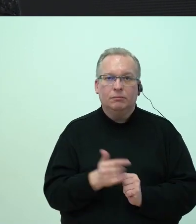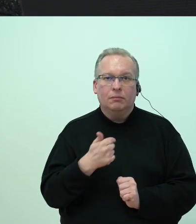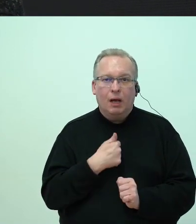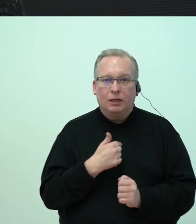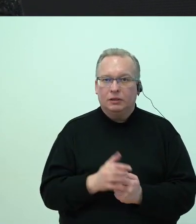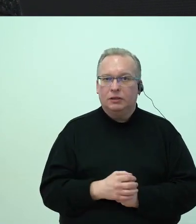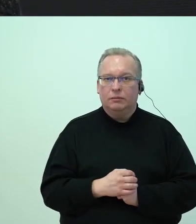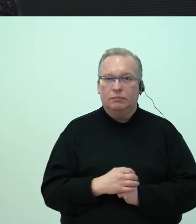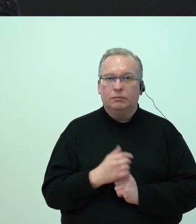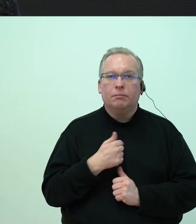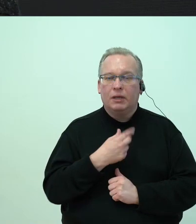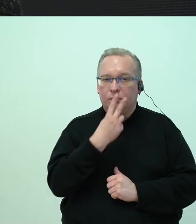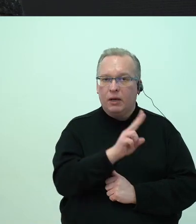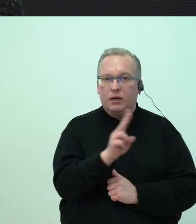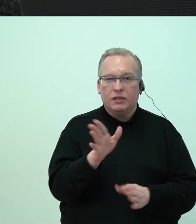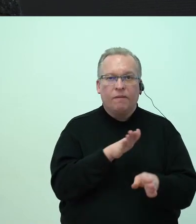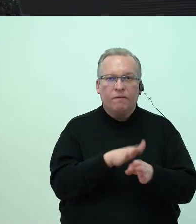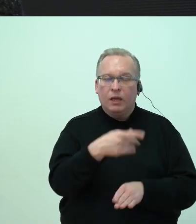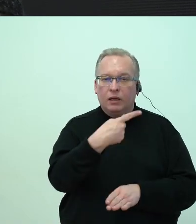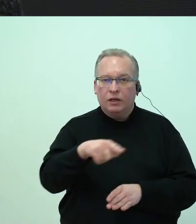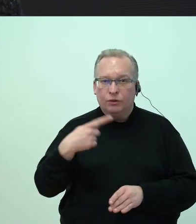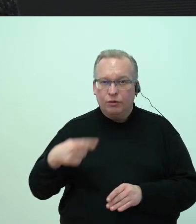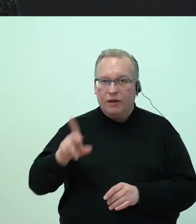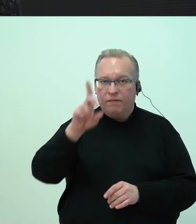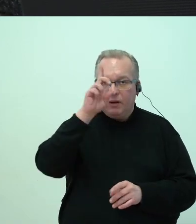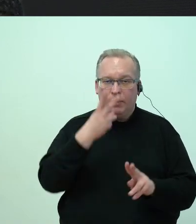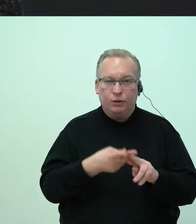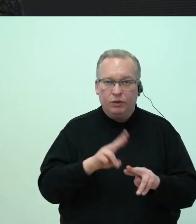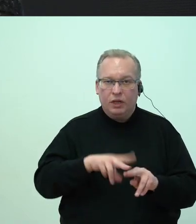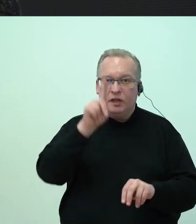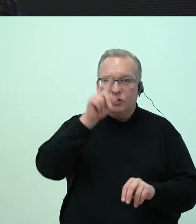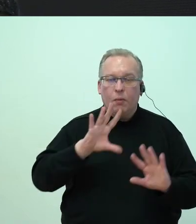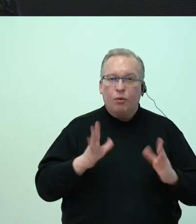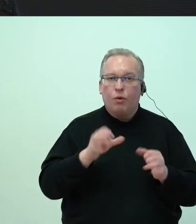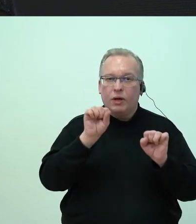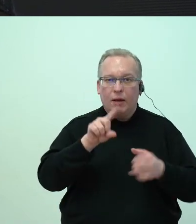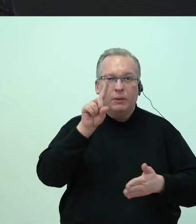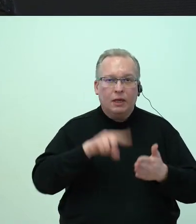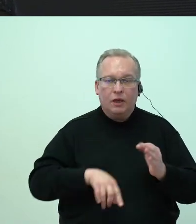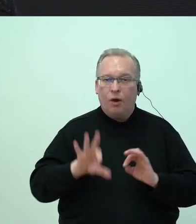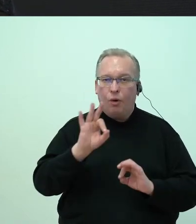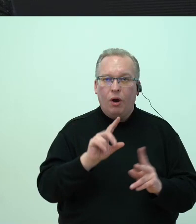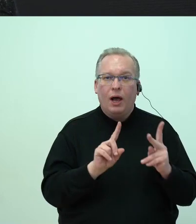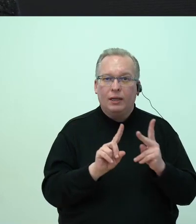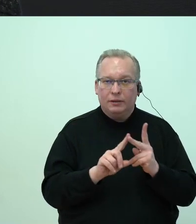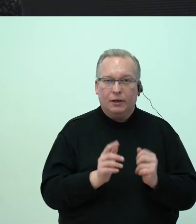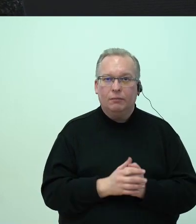mes matome, kas vyksta kitose šalise ir todėl žinome, ko galime tikėtis. O